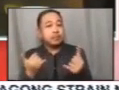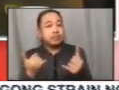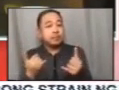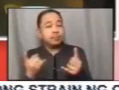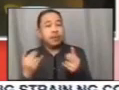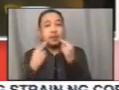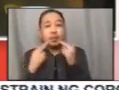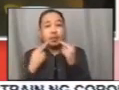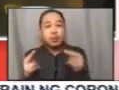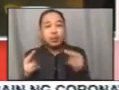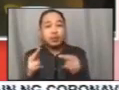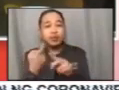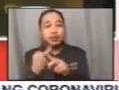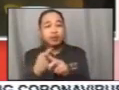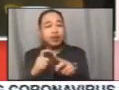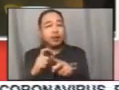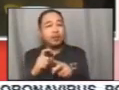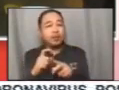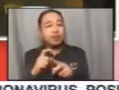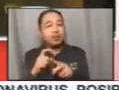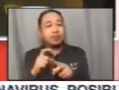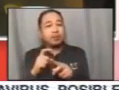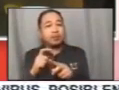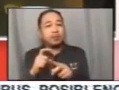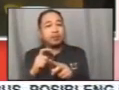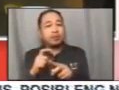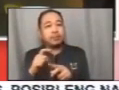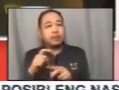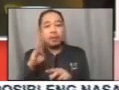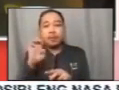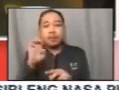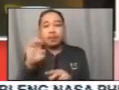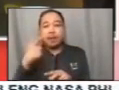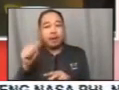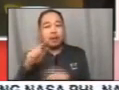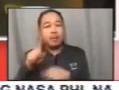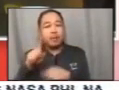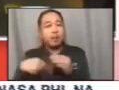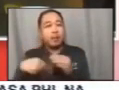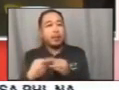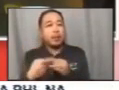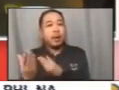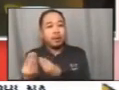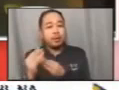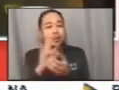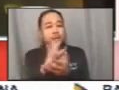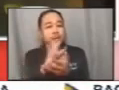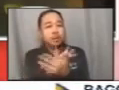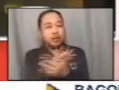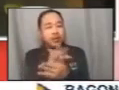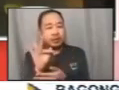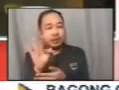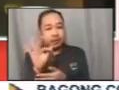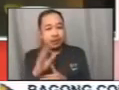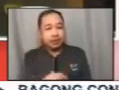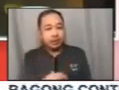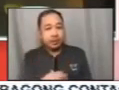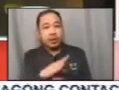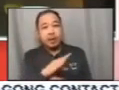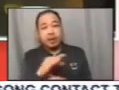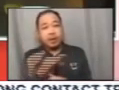Itong Sinovac? May gagawin bang aksyon ng Department of Health tungkol dito? Sinovac, may 50%